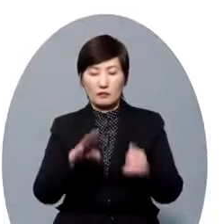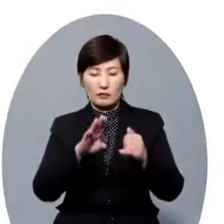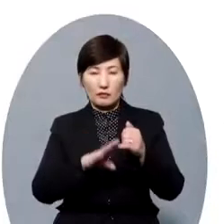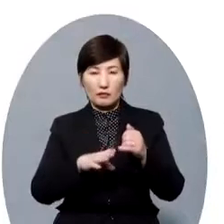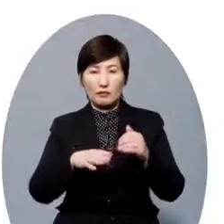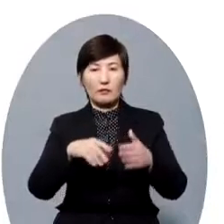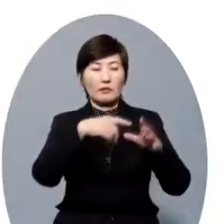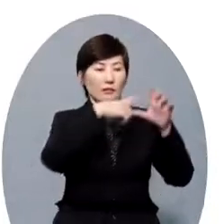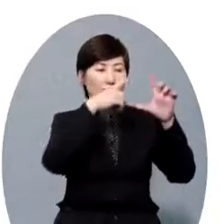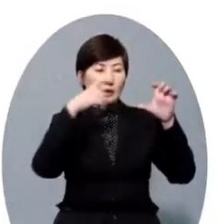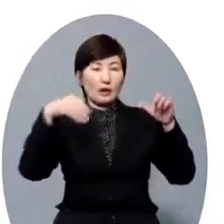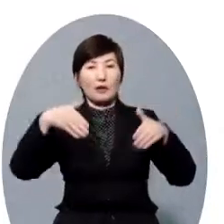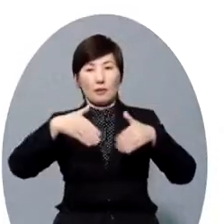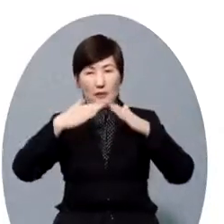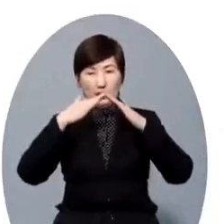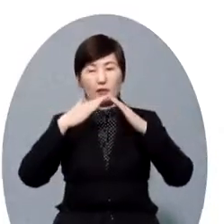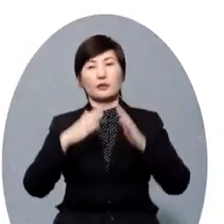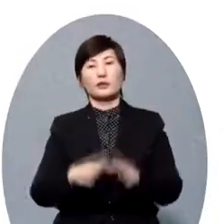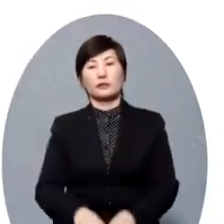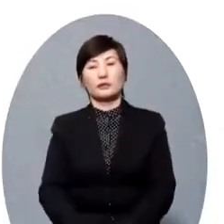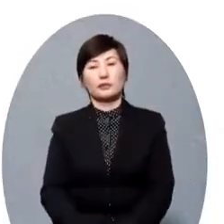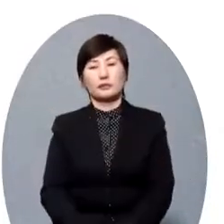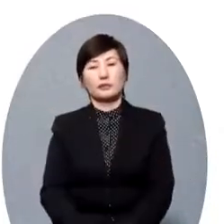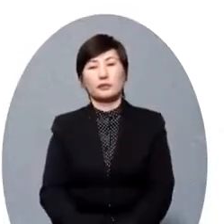За графика байгуулъя.